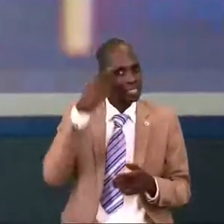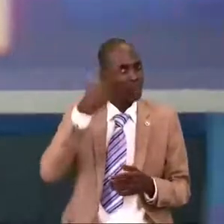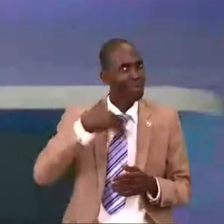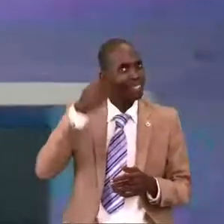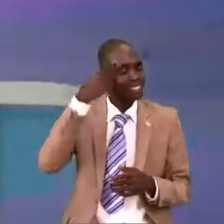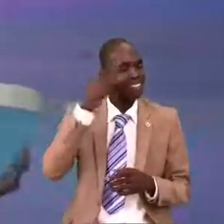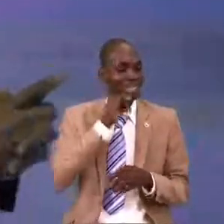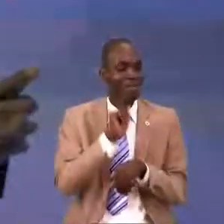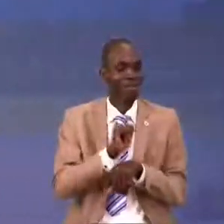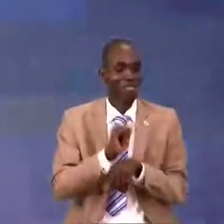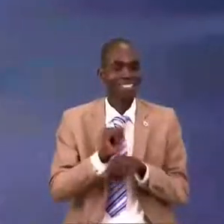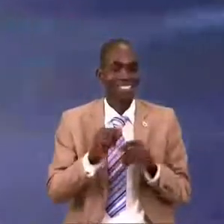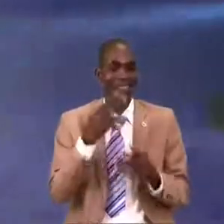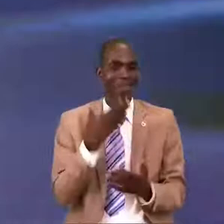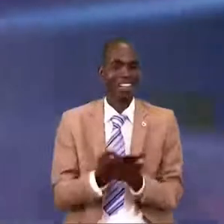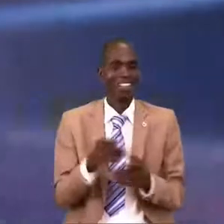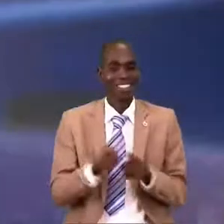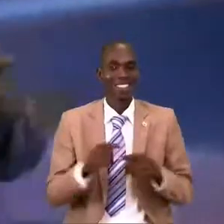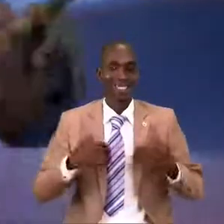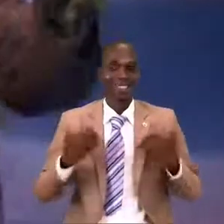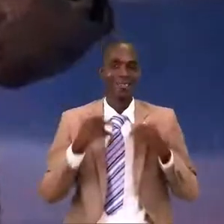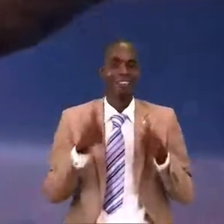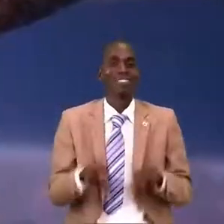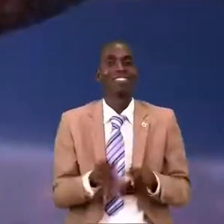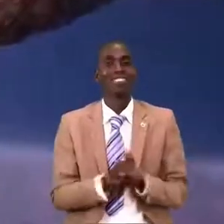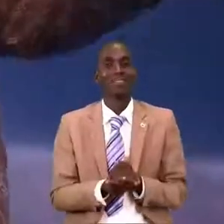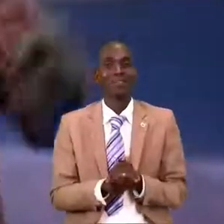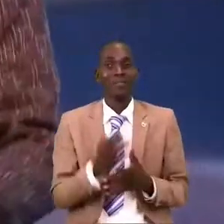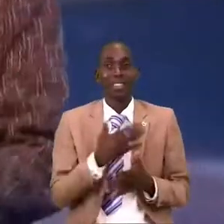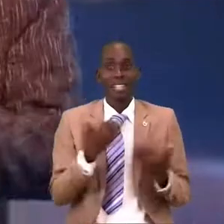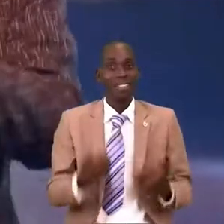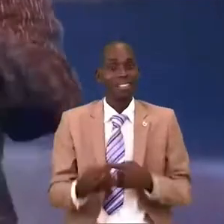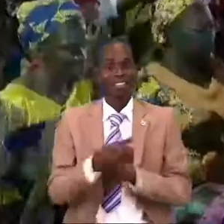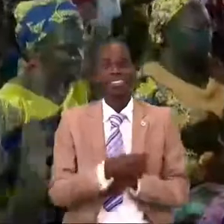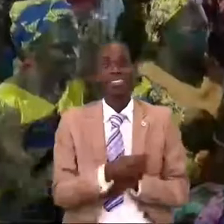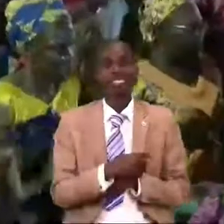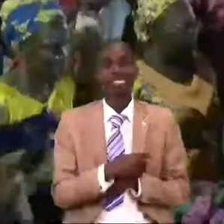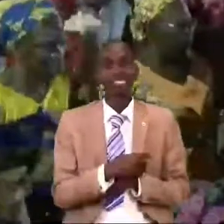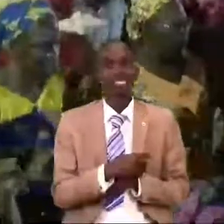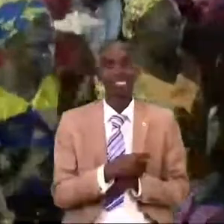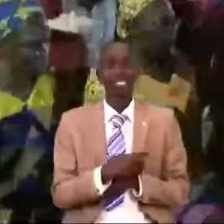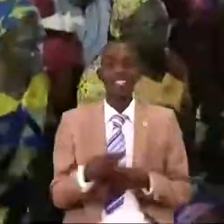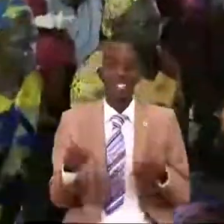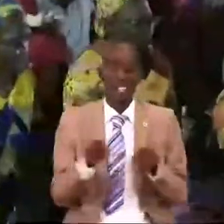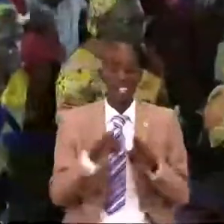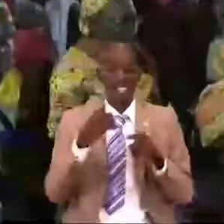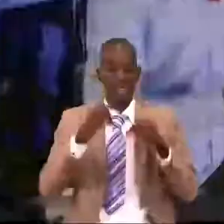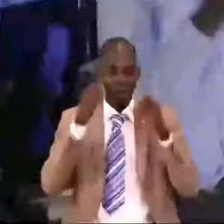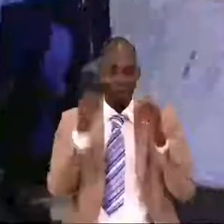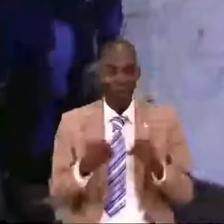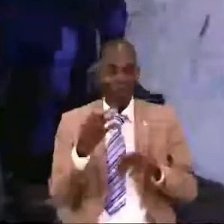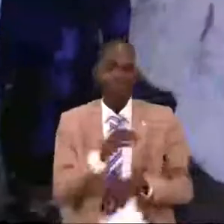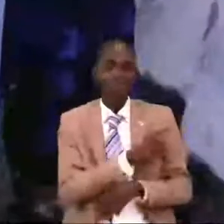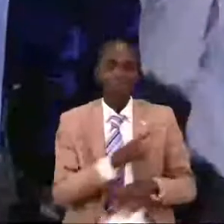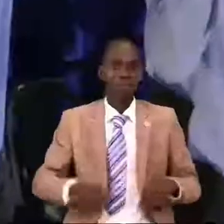Aujourd'hui, la puissance du Seigneur va descendre sur toi. Le miracle aura lieu dans ta vie.